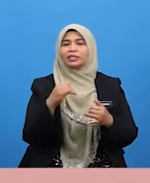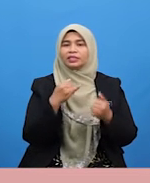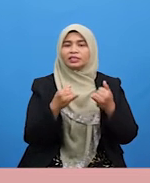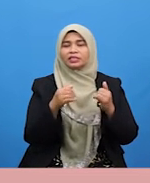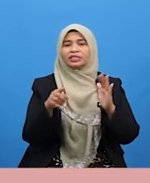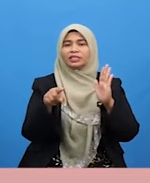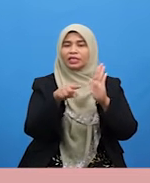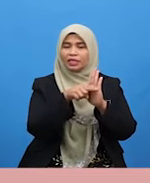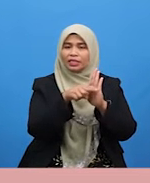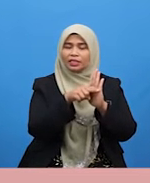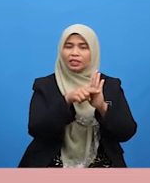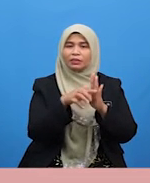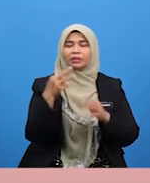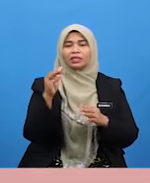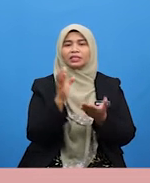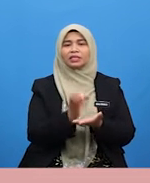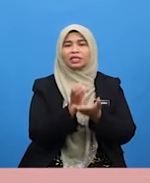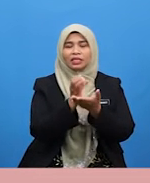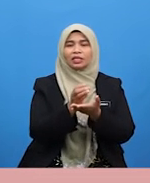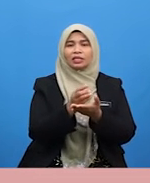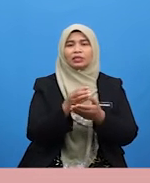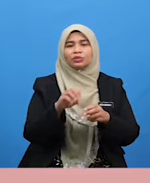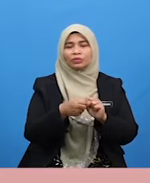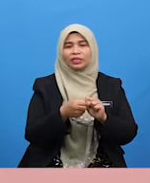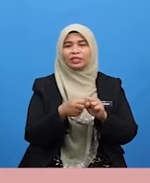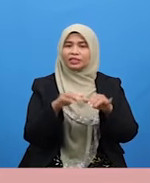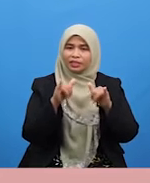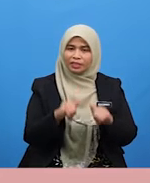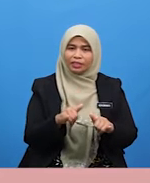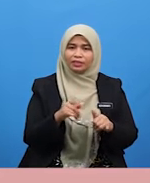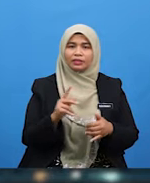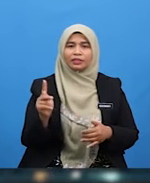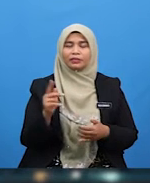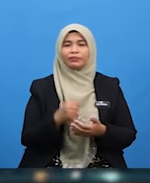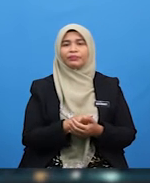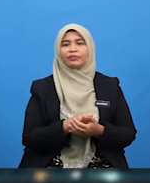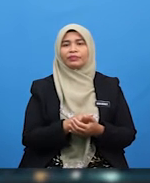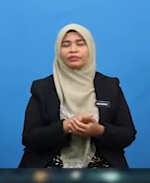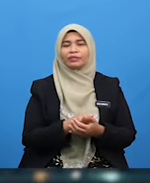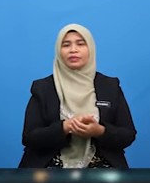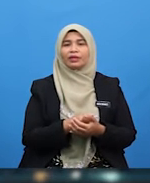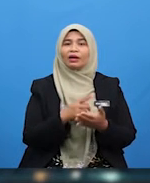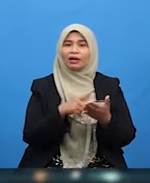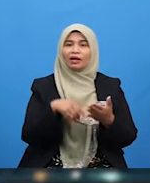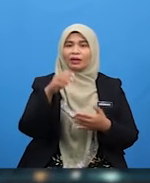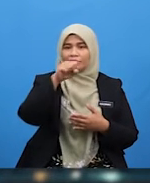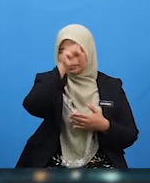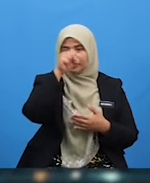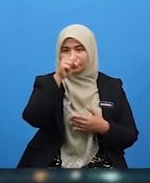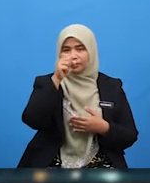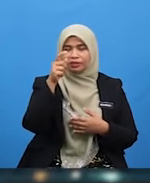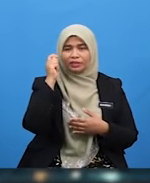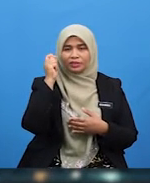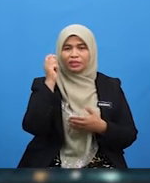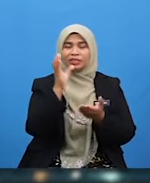sebaliknya jika negatif, maka cadangkan supaya ianya ditinggalkan. Baiklah, apa soalan tadi?